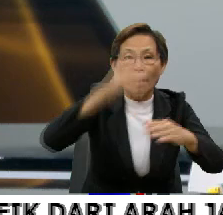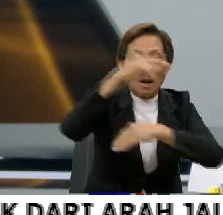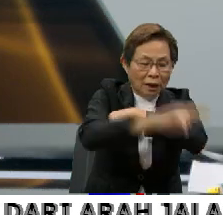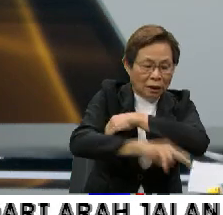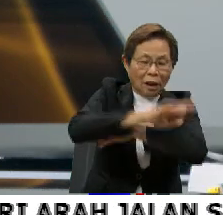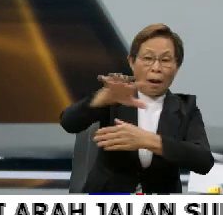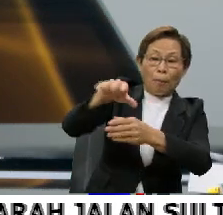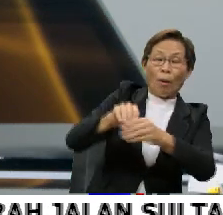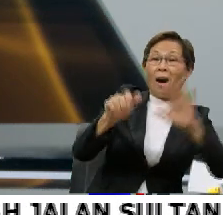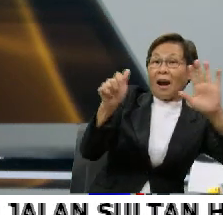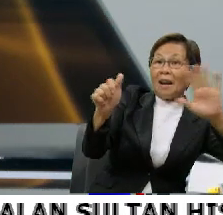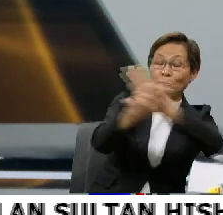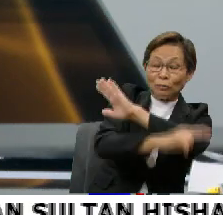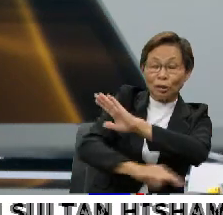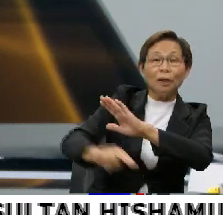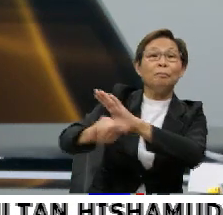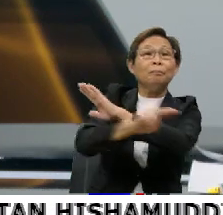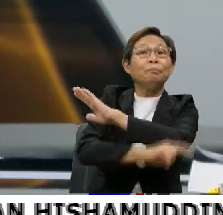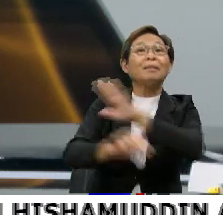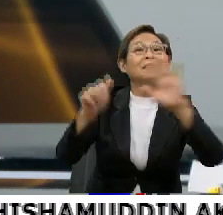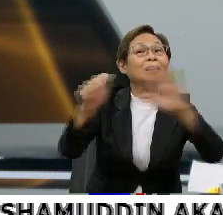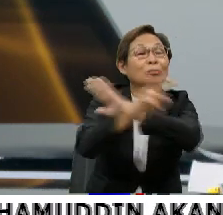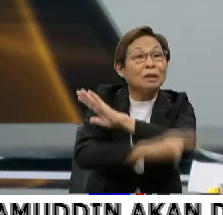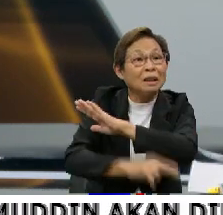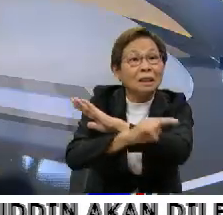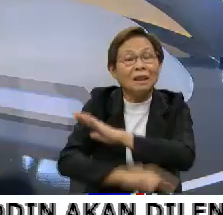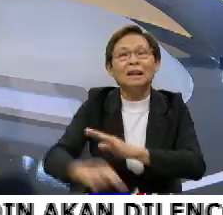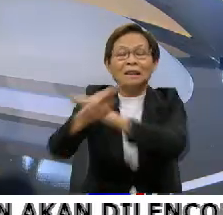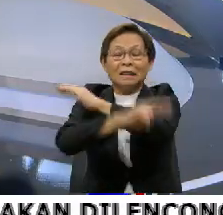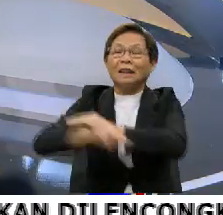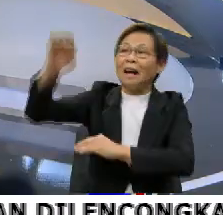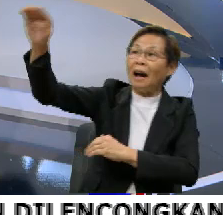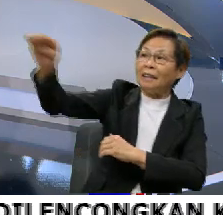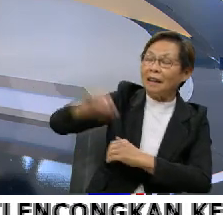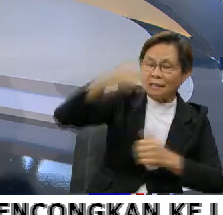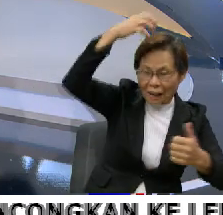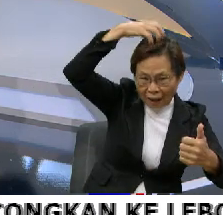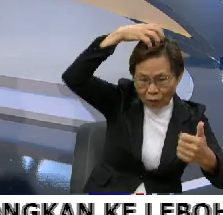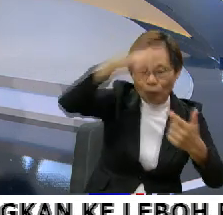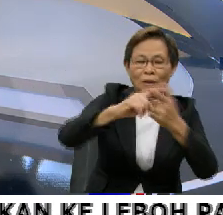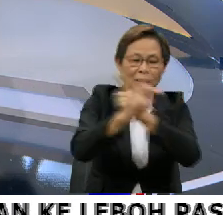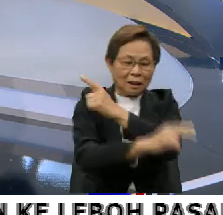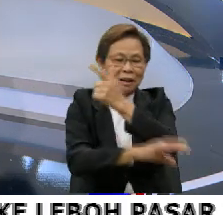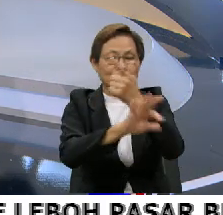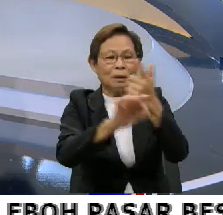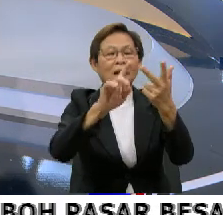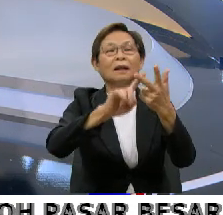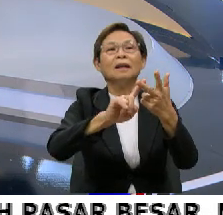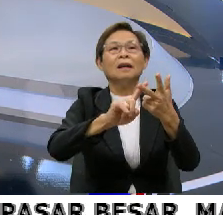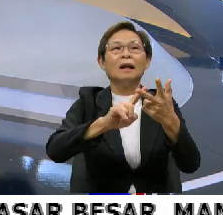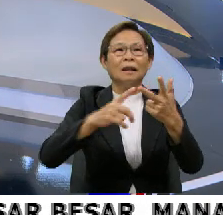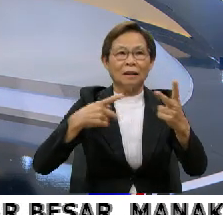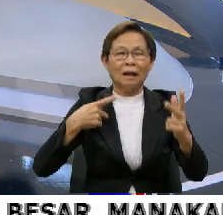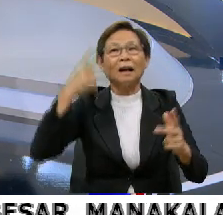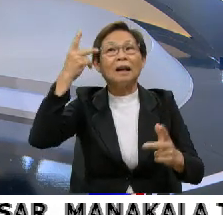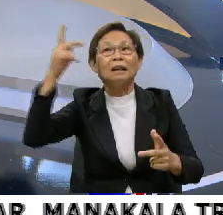yang terbaik 6 Negeri ke semuanya yang dipanggil juga sebagai negeri adik beradik ini yaitu di selangu di negeri sembilan kemudian kita